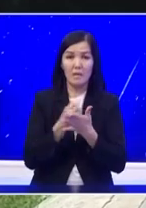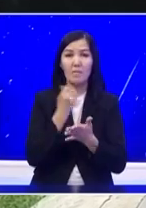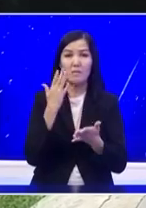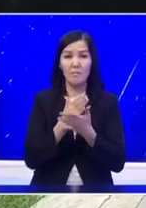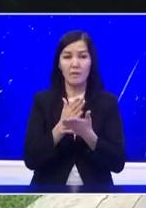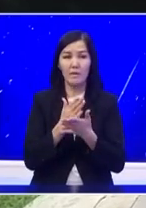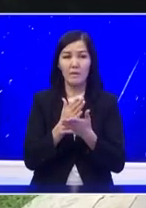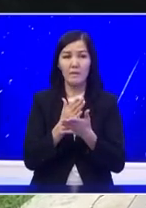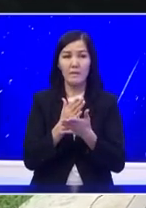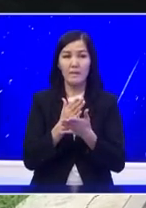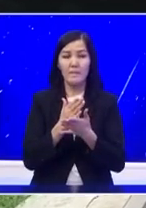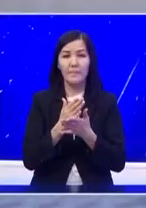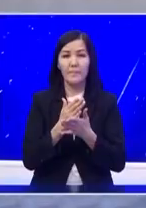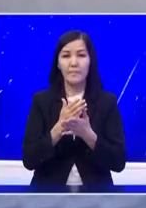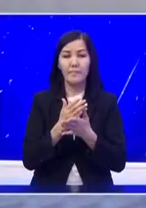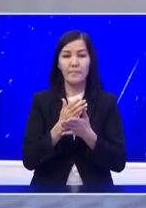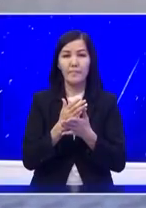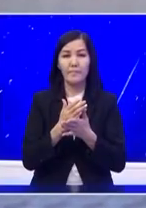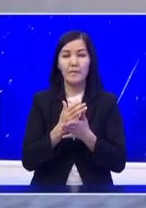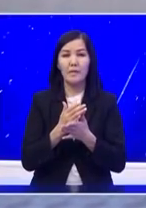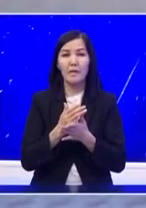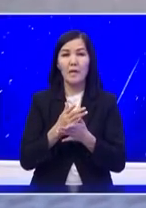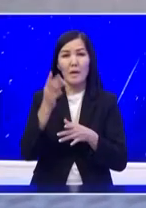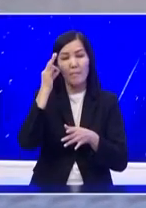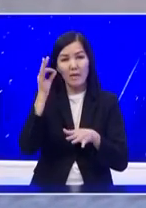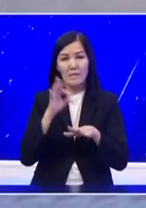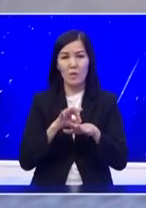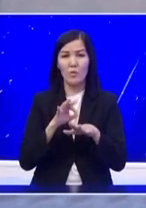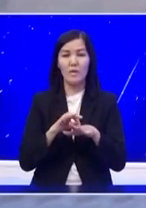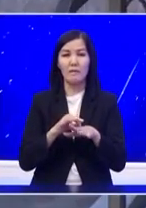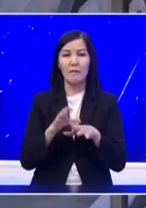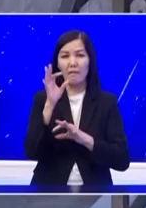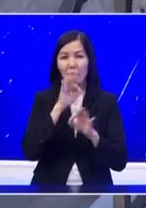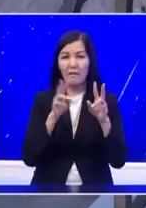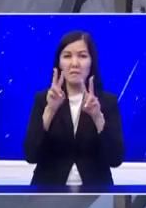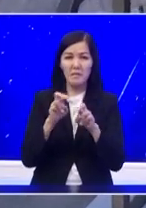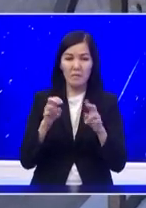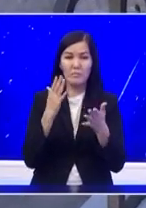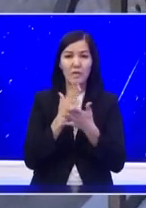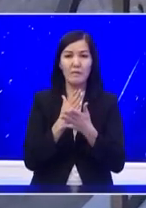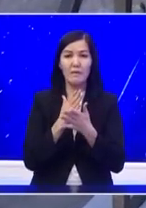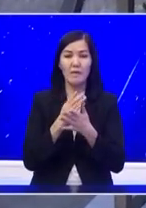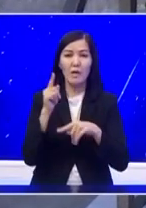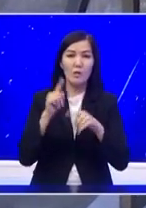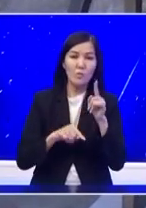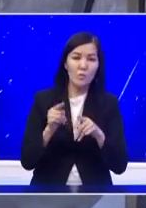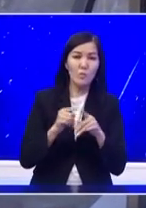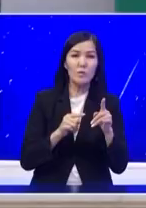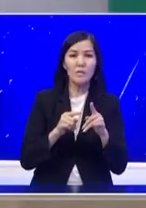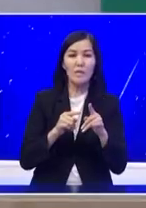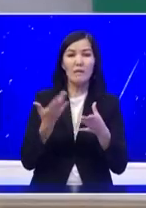жеттік. Сосын перекупщиктер өте көп. Бас ауырып балтыр сыздағандар дәрі іздеп әбігерге түсіп жатыр. Ағайын туыс әріптестер